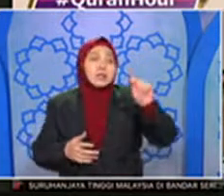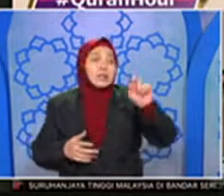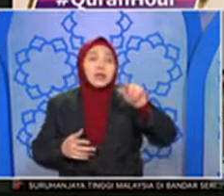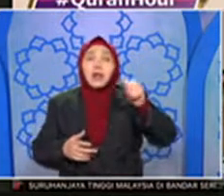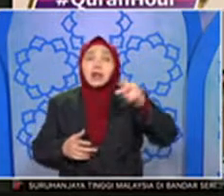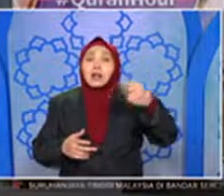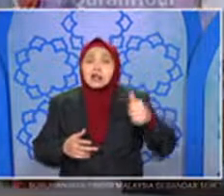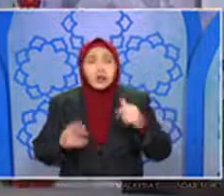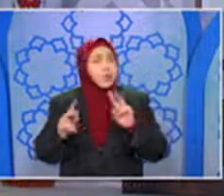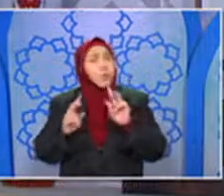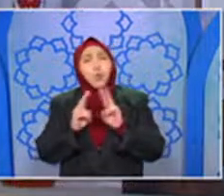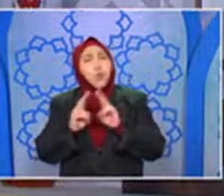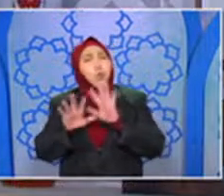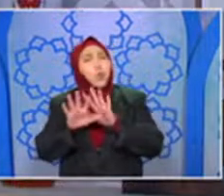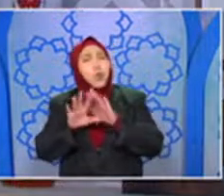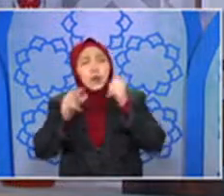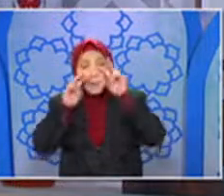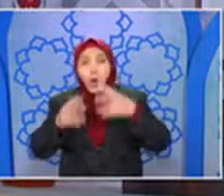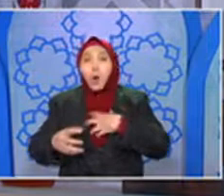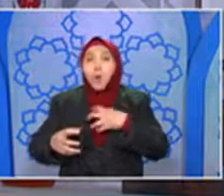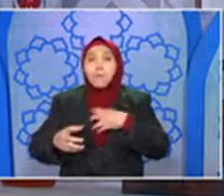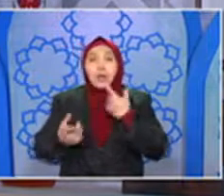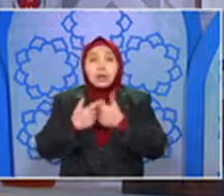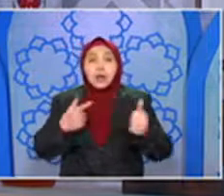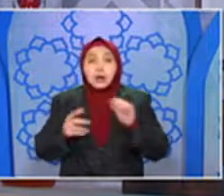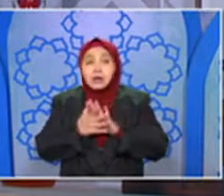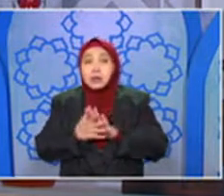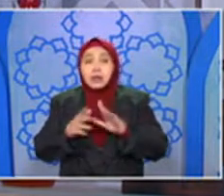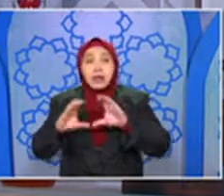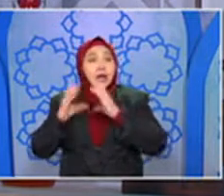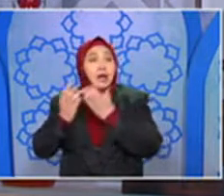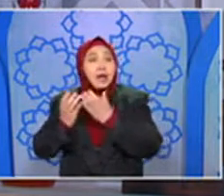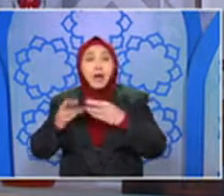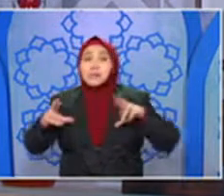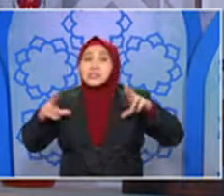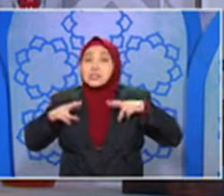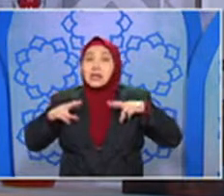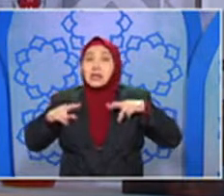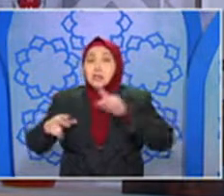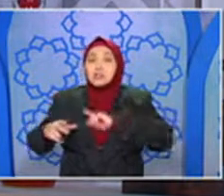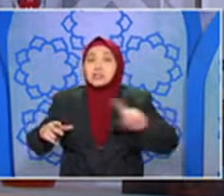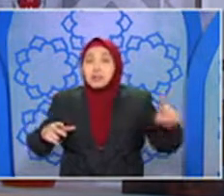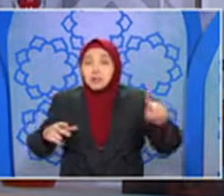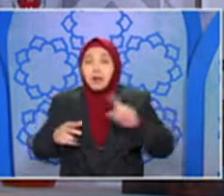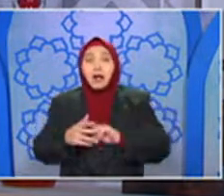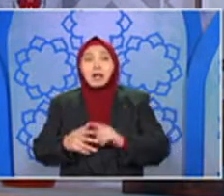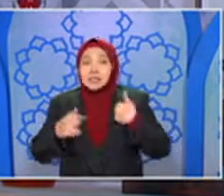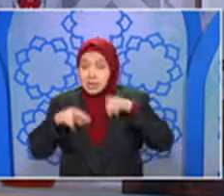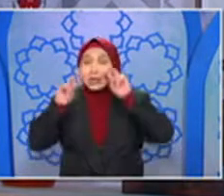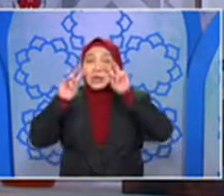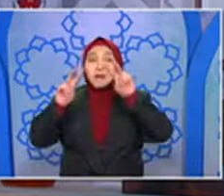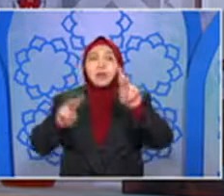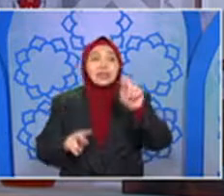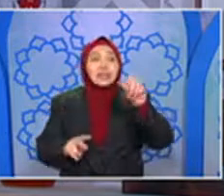sangat memberangsangkan. Saya ada nampak komen daripada Kelab Pesara Muslimah Selangor, KPMS. Saya ada nampak